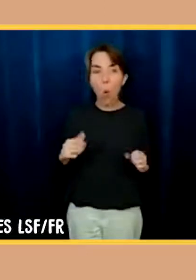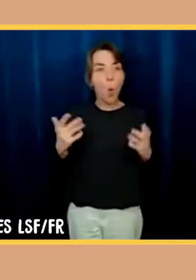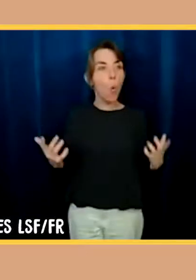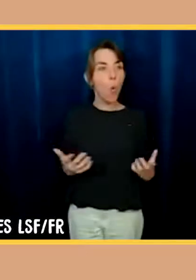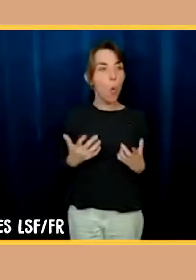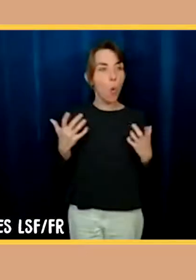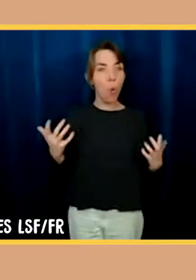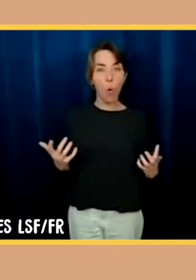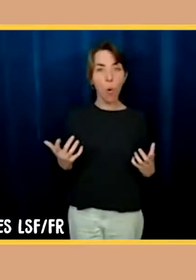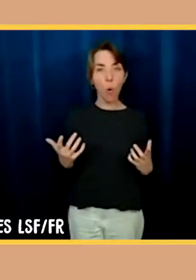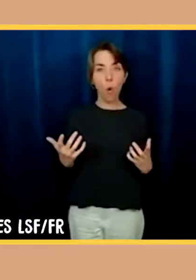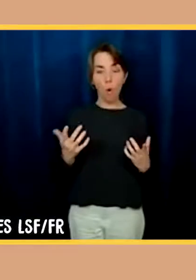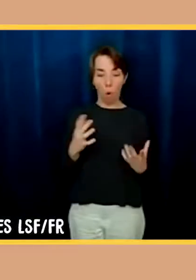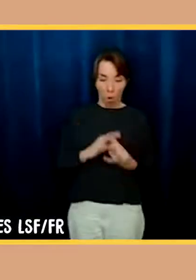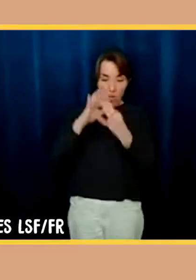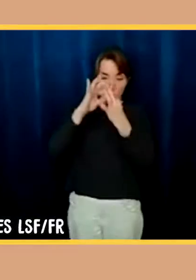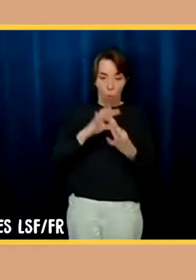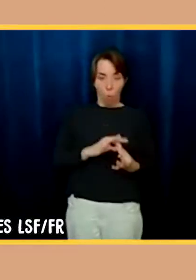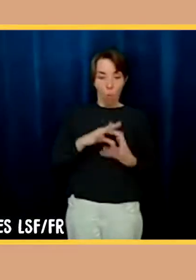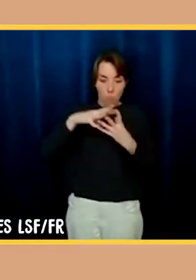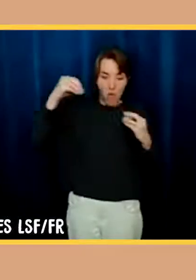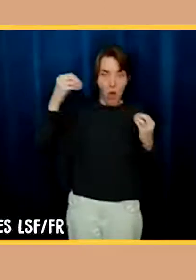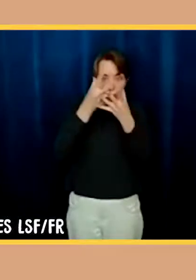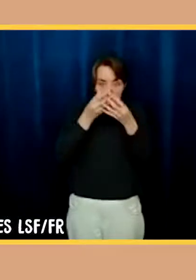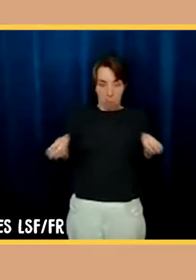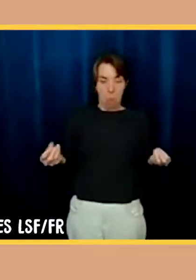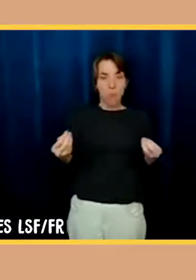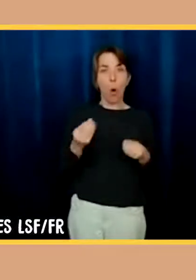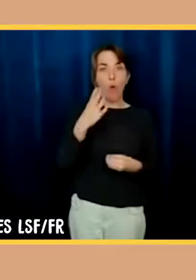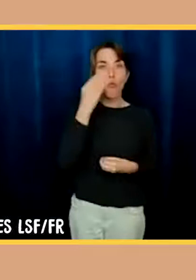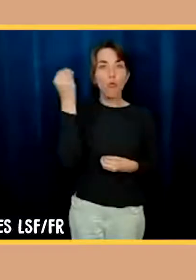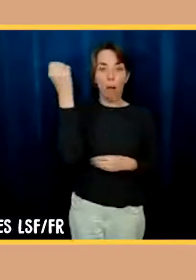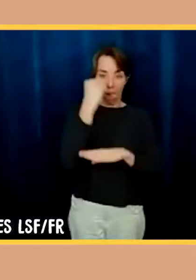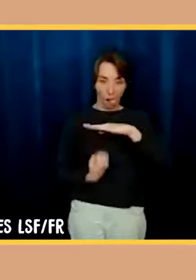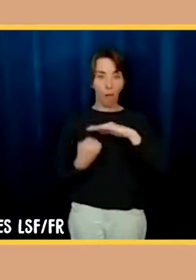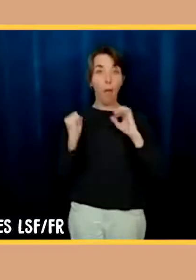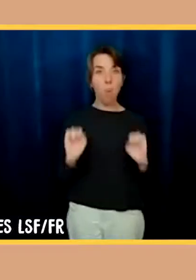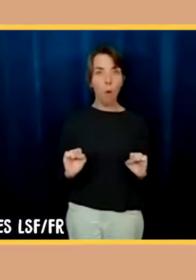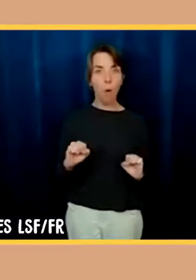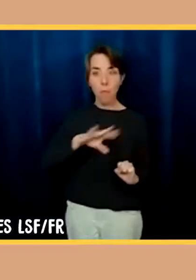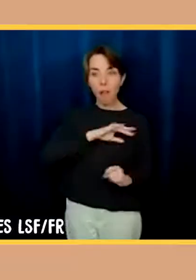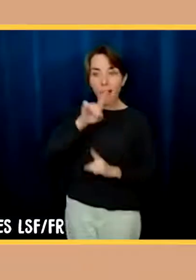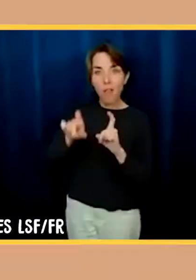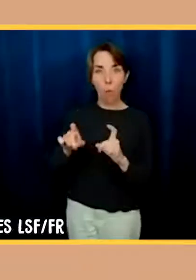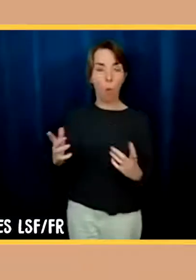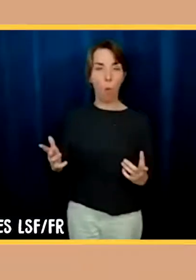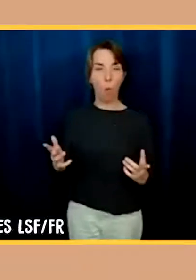à notre perdition religieuse et spirituelle. Et en fait,